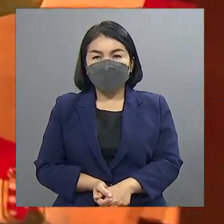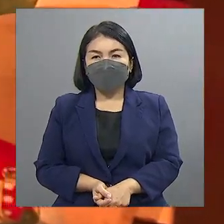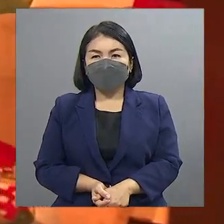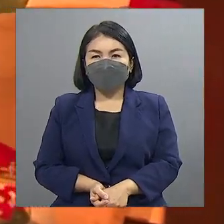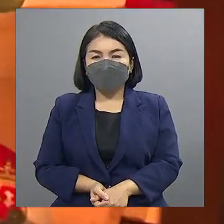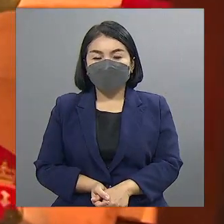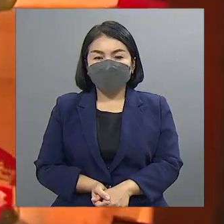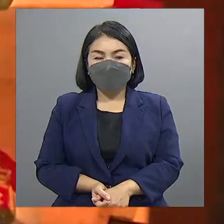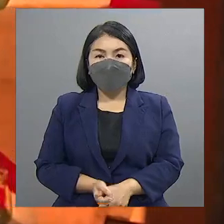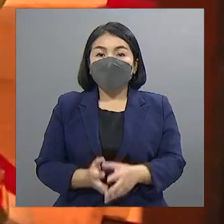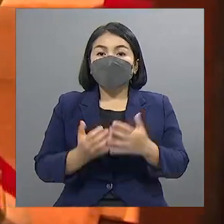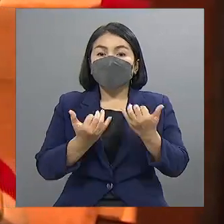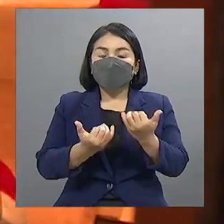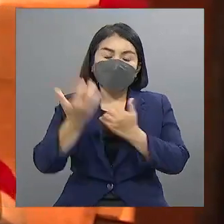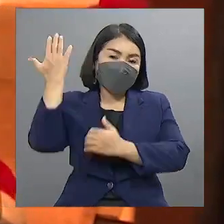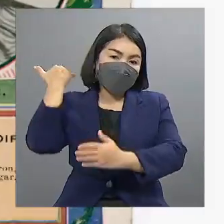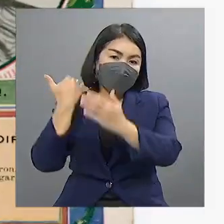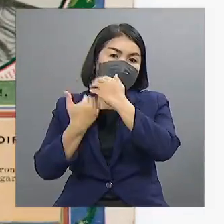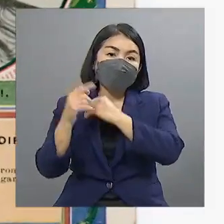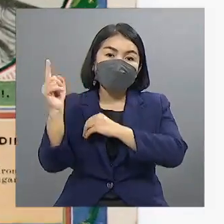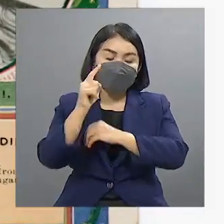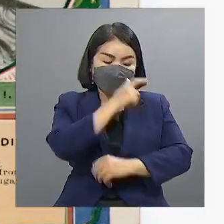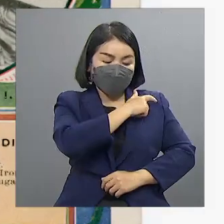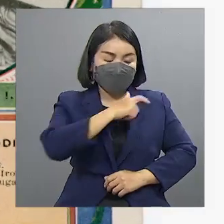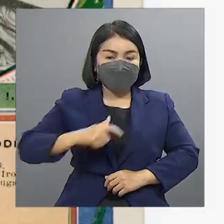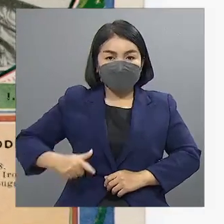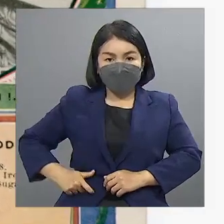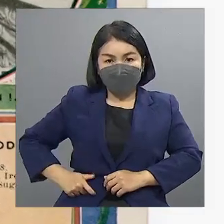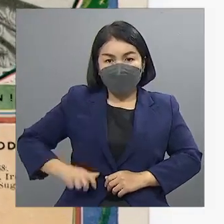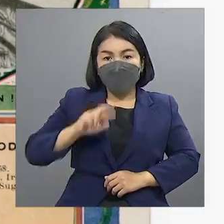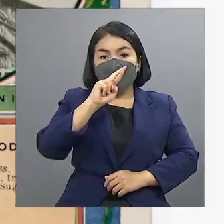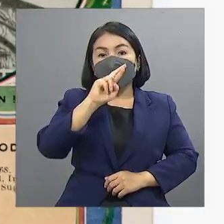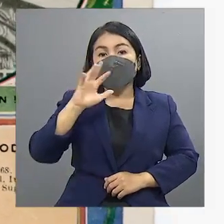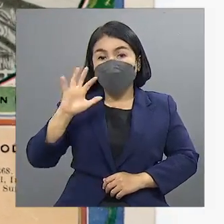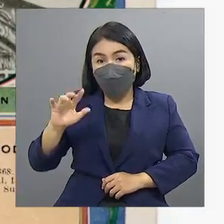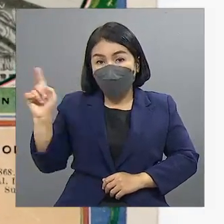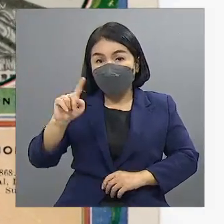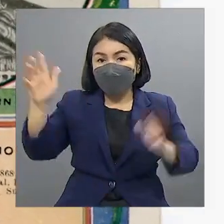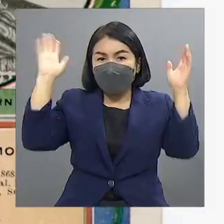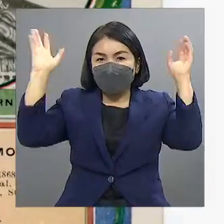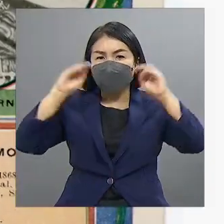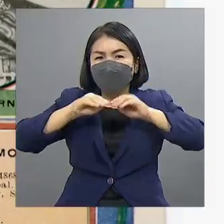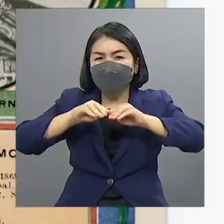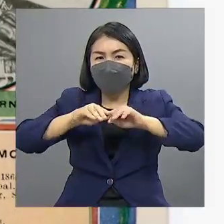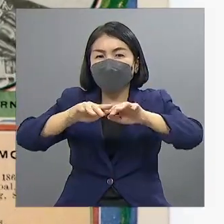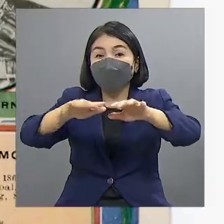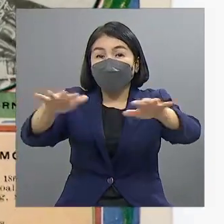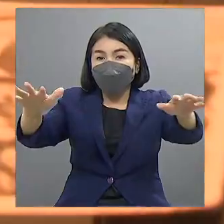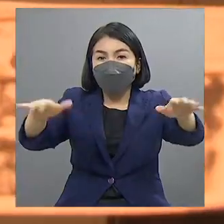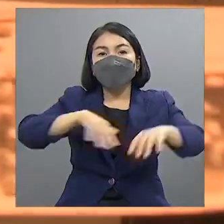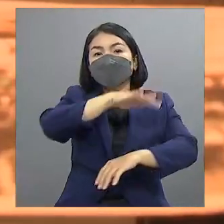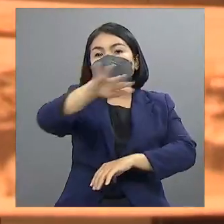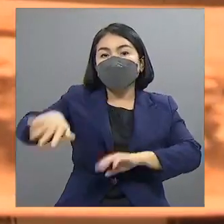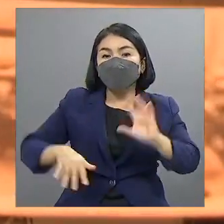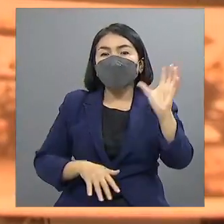ในส่วนสมัยรัชกาลที่5นะครับเราต้องบอกว่าเป็นยุคทองของการเผยแพร่และก็ทำให้ทั่วโลกเนี่ยได้รู้จักธงช้